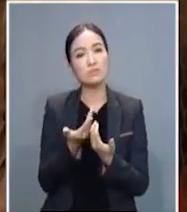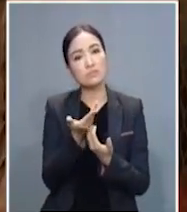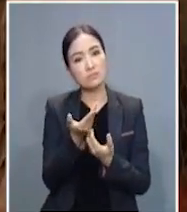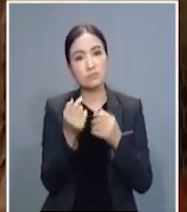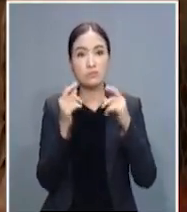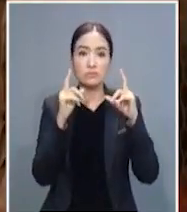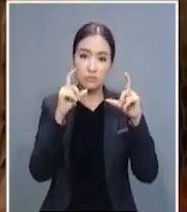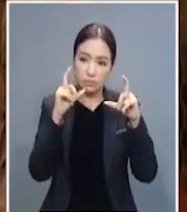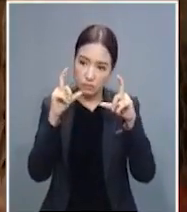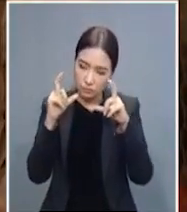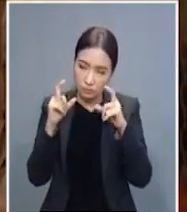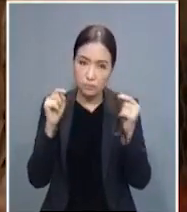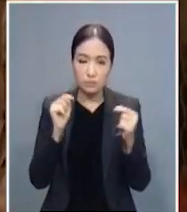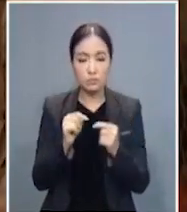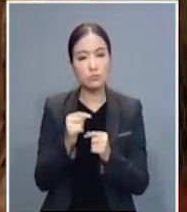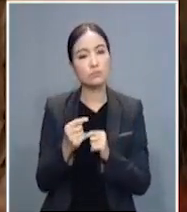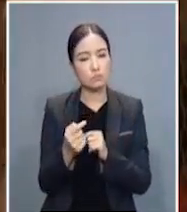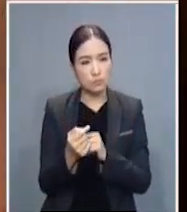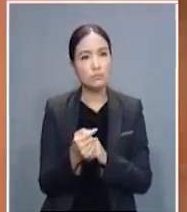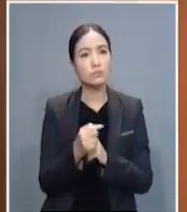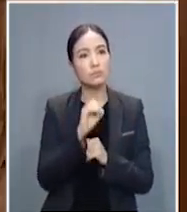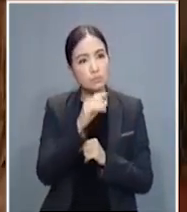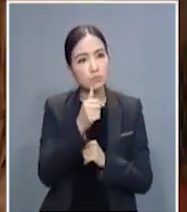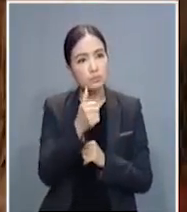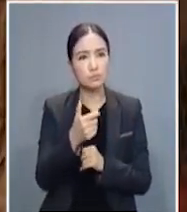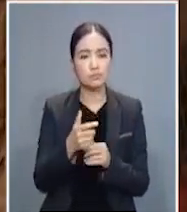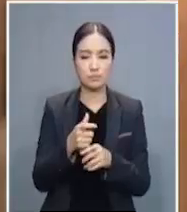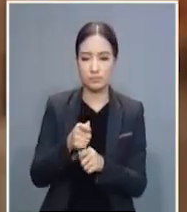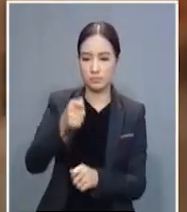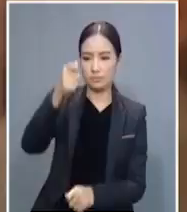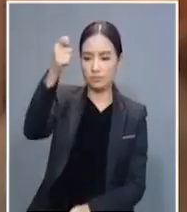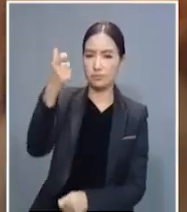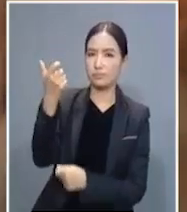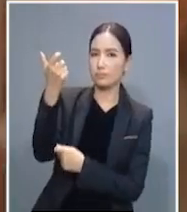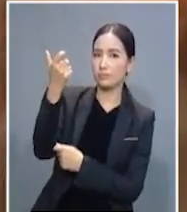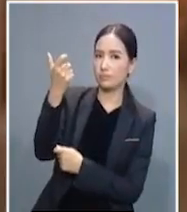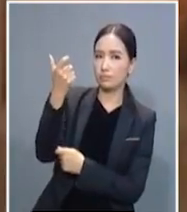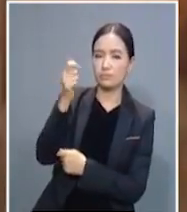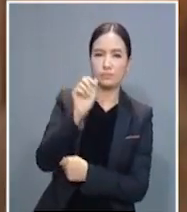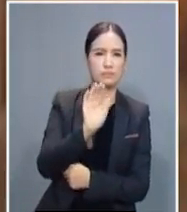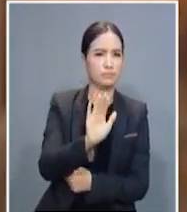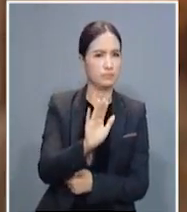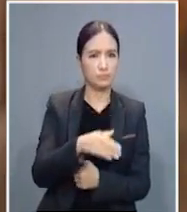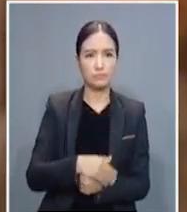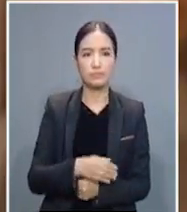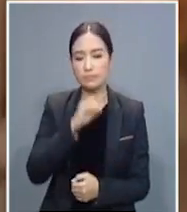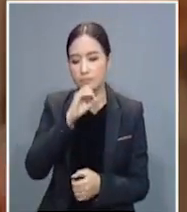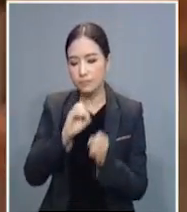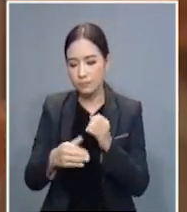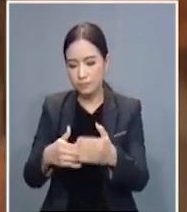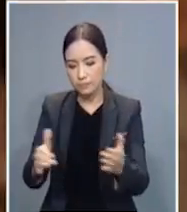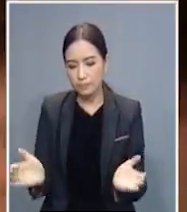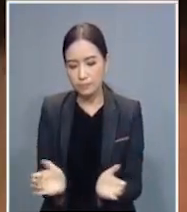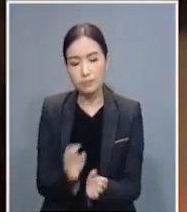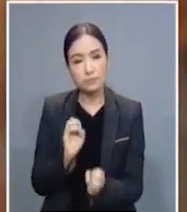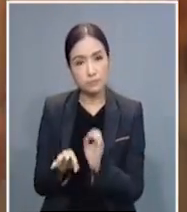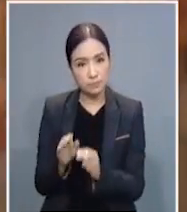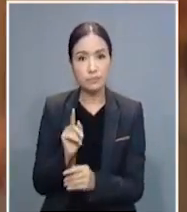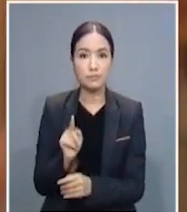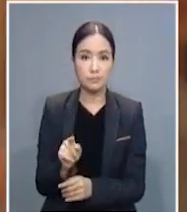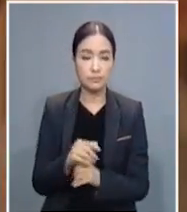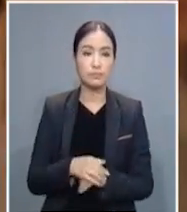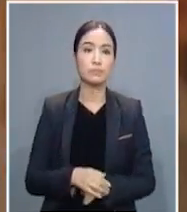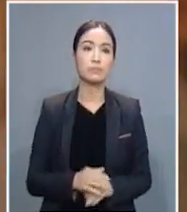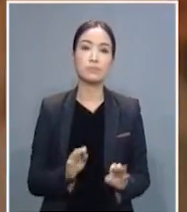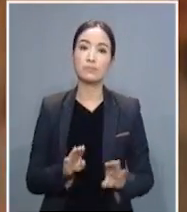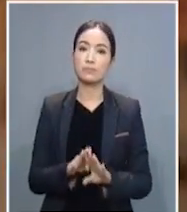รูปในพื้นที่ที่กำหนดไว้เท่านั้นห้ามใช้ไม้เซลฟี่และทิ้งขยะบริเวณที่จัดเอาไว้ให้เท่านั้นนะครับทั้งนี้ตั้งแต่เปิดให้